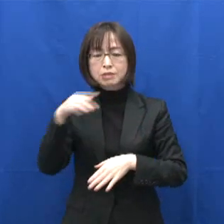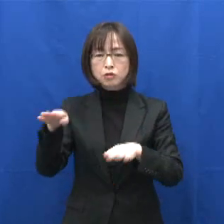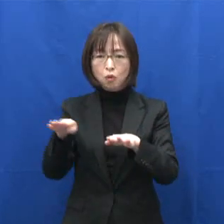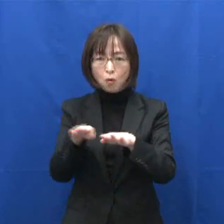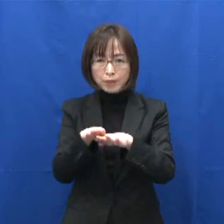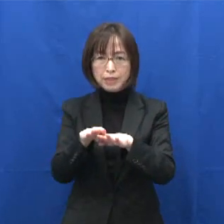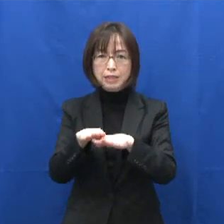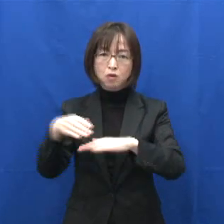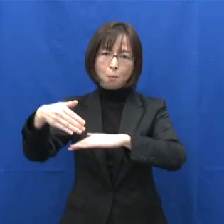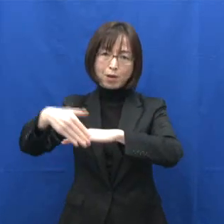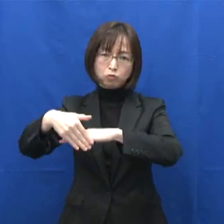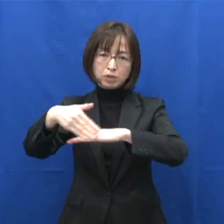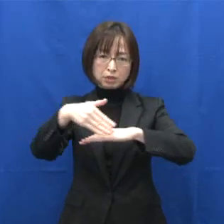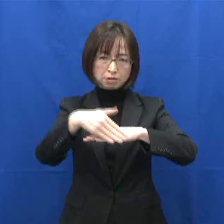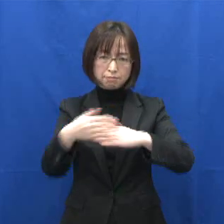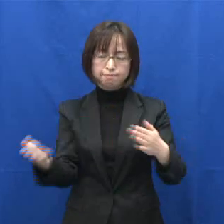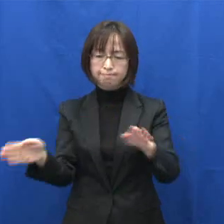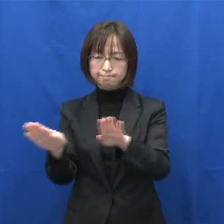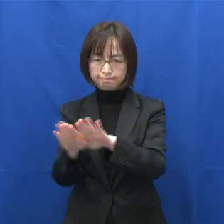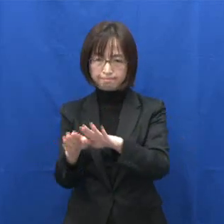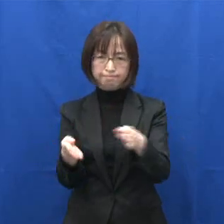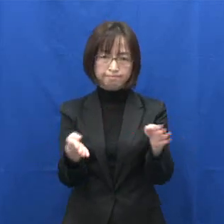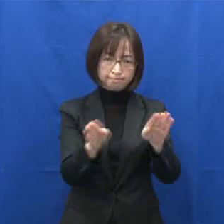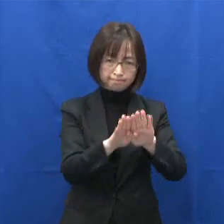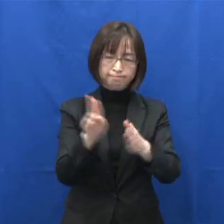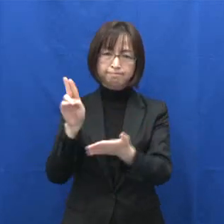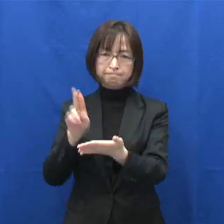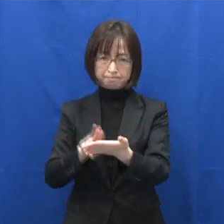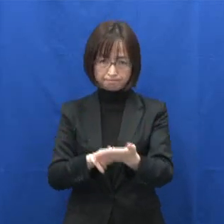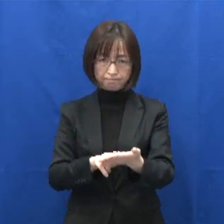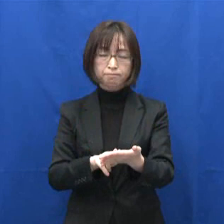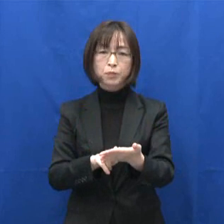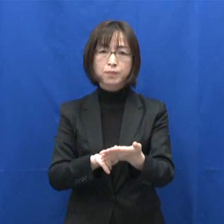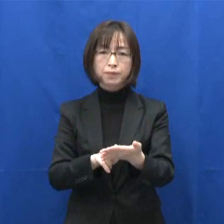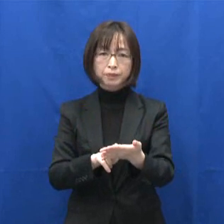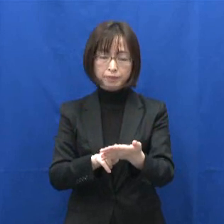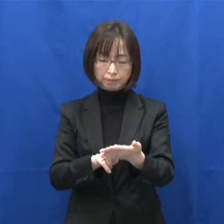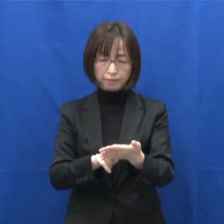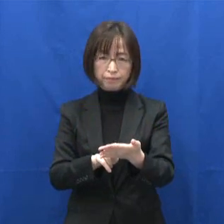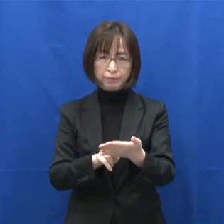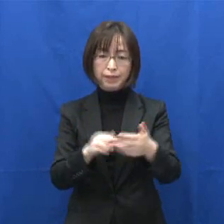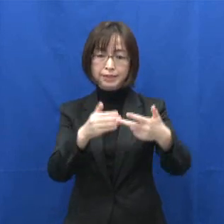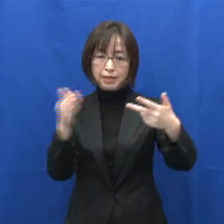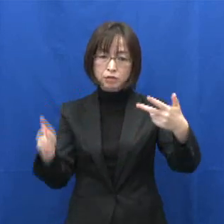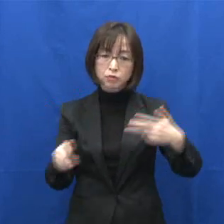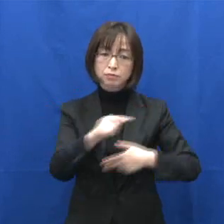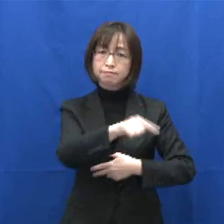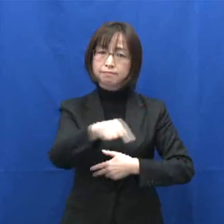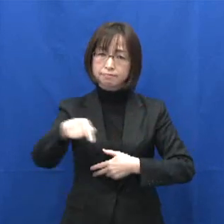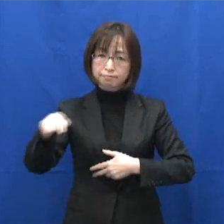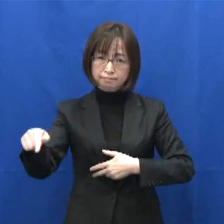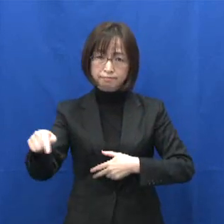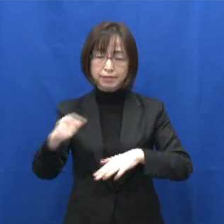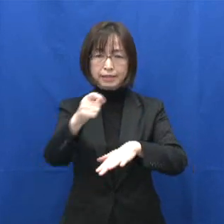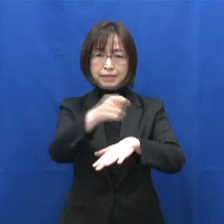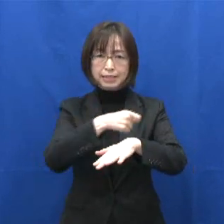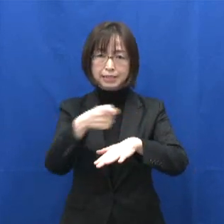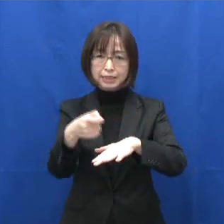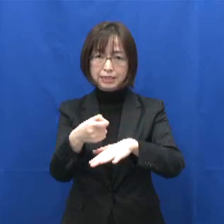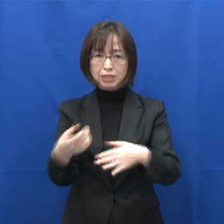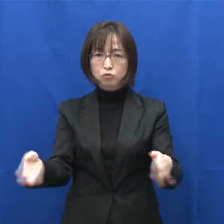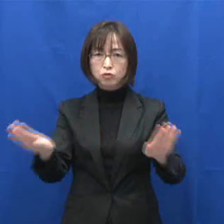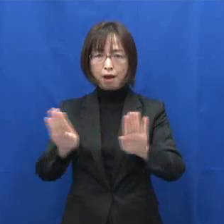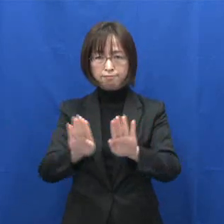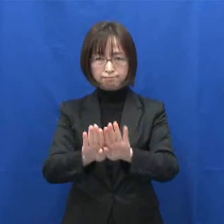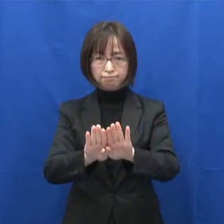を閉庁をすることといたしました。また各施設においても臨時休館をし